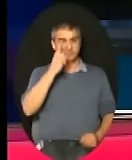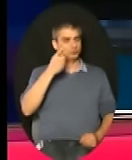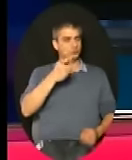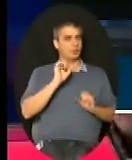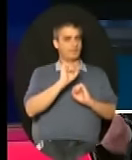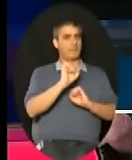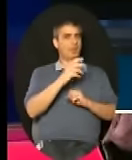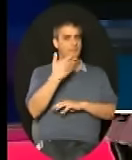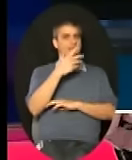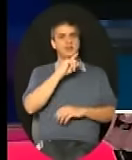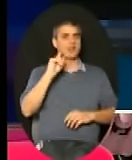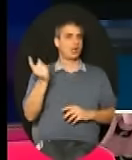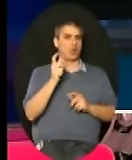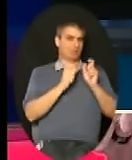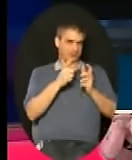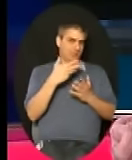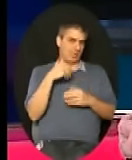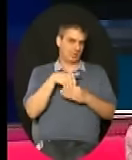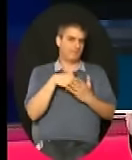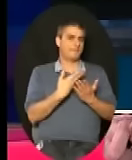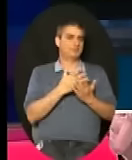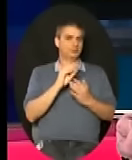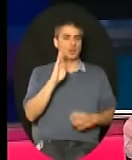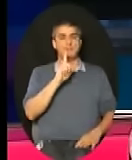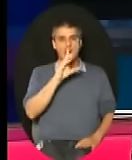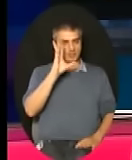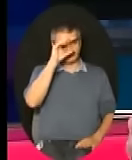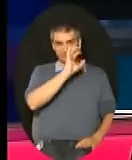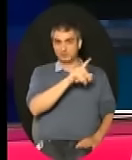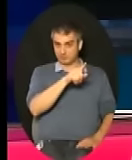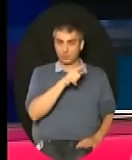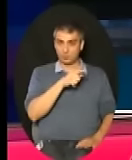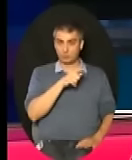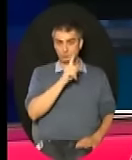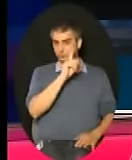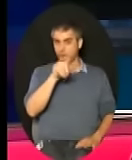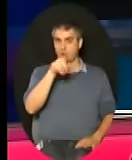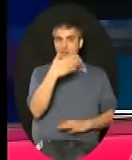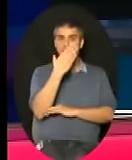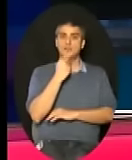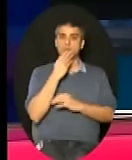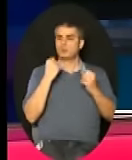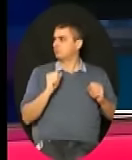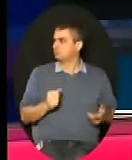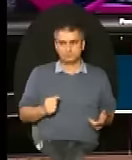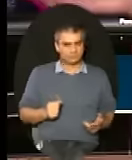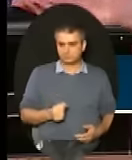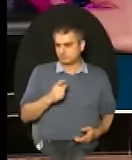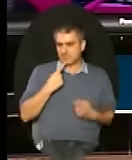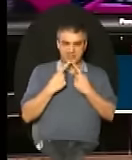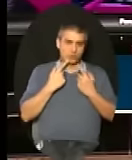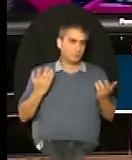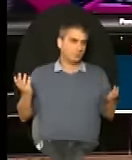כל אזרחיה, שזה חלק מהמצע של בל"ד ומהאג'נדה שלהם, הוא בהכרח שולל מדינה יהודית ודמוקרטית? לא, זה